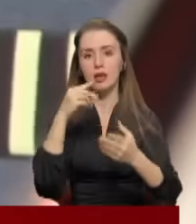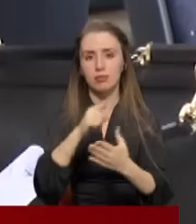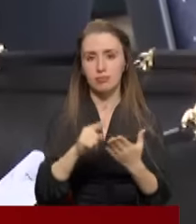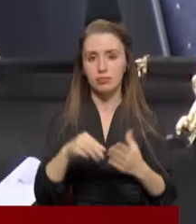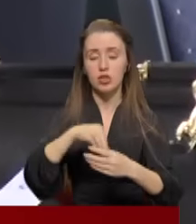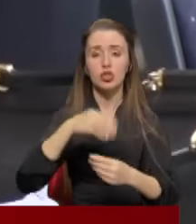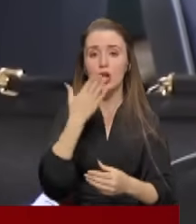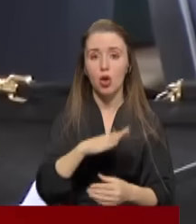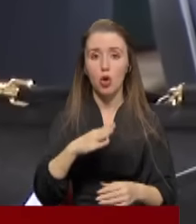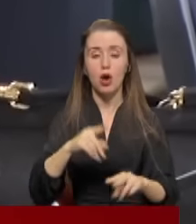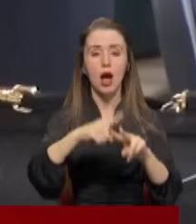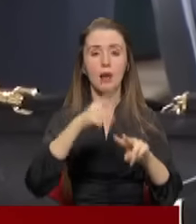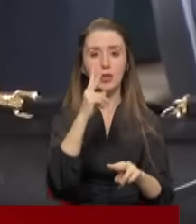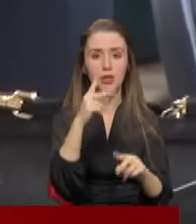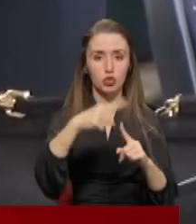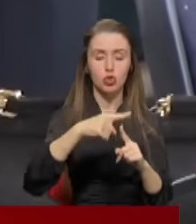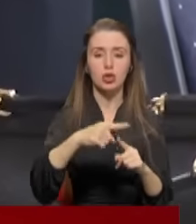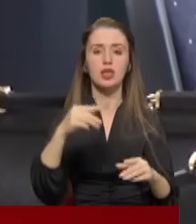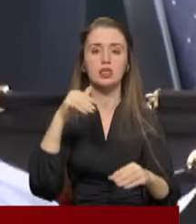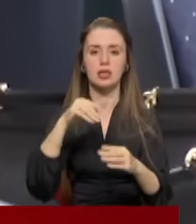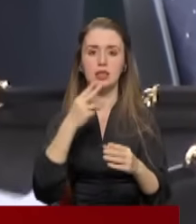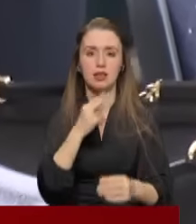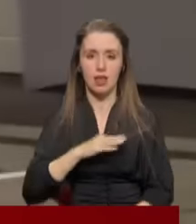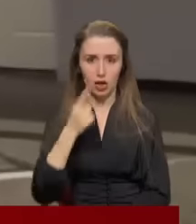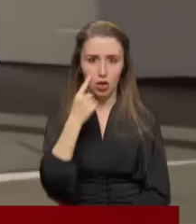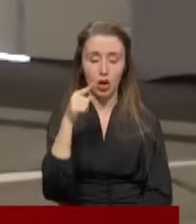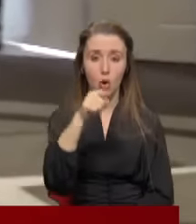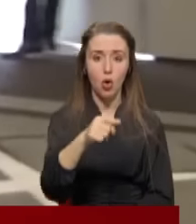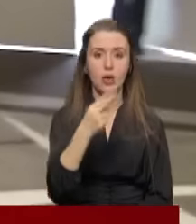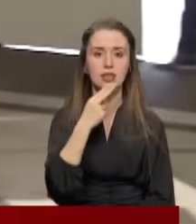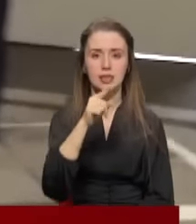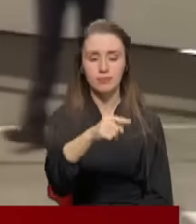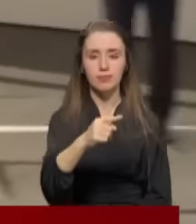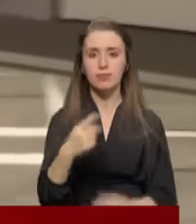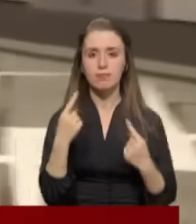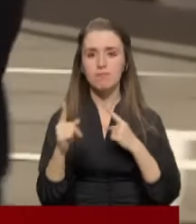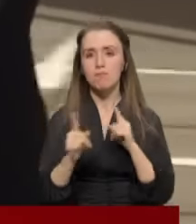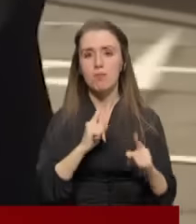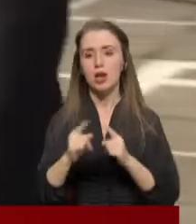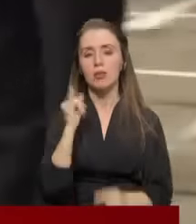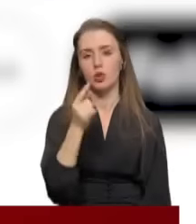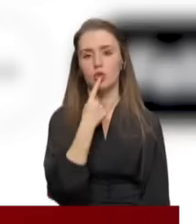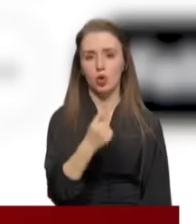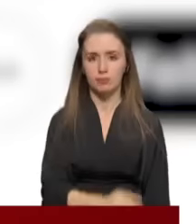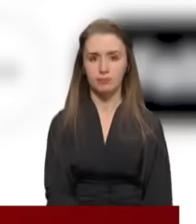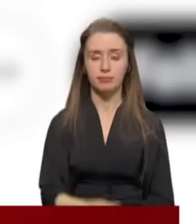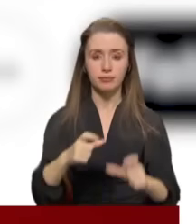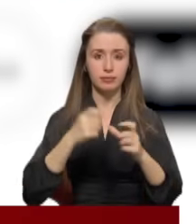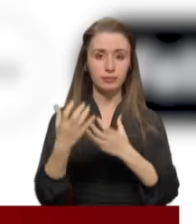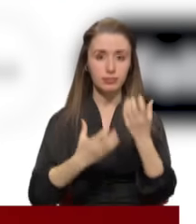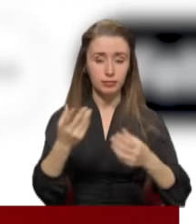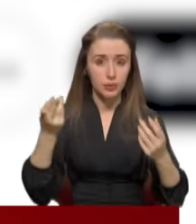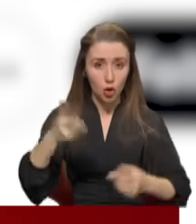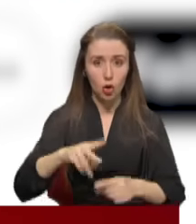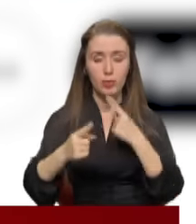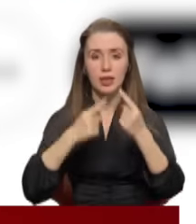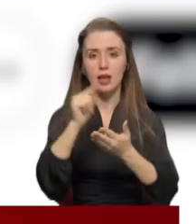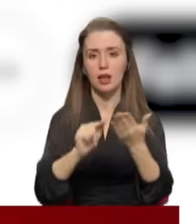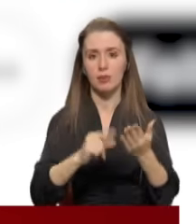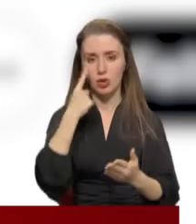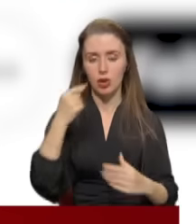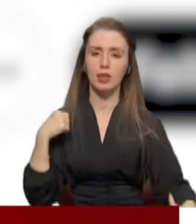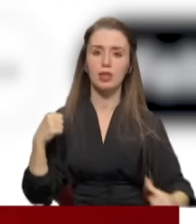Alparslan Türkeş'in kızı İyi Parti milletvekili Ayyüce Türkeş de hukuk sisteminin içler acısı hali dedi. Sinan Ateş cinayetinin iddianamesi